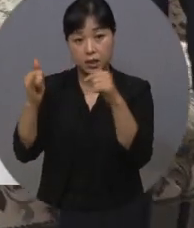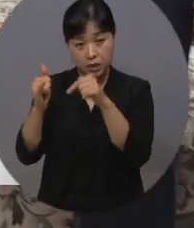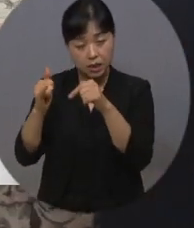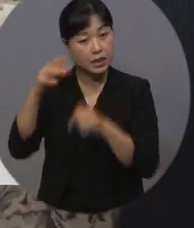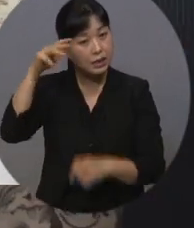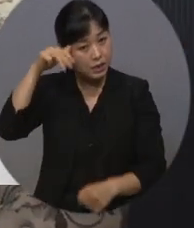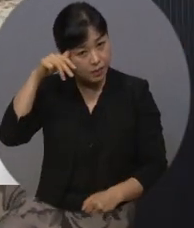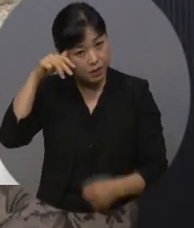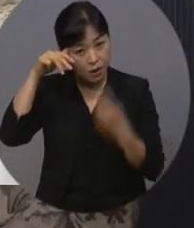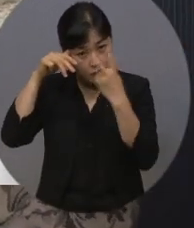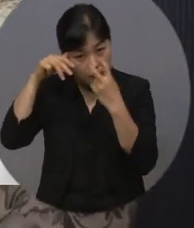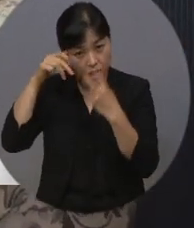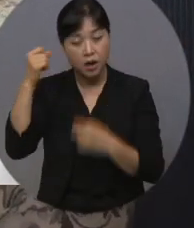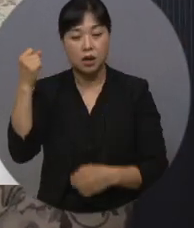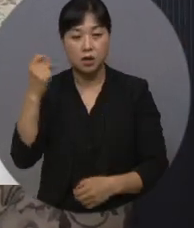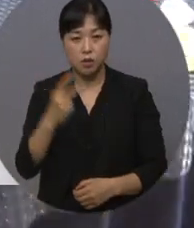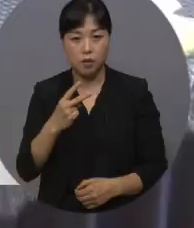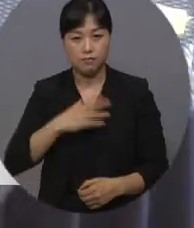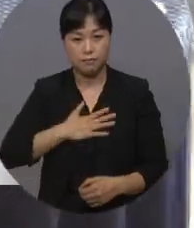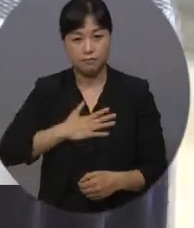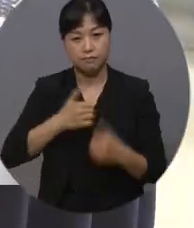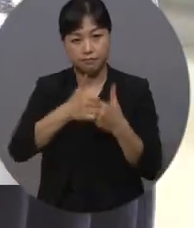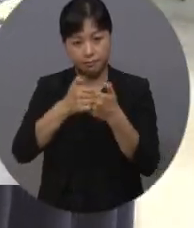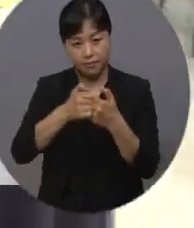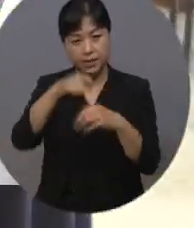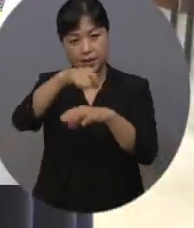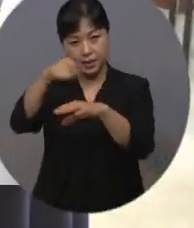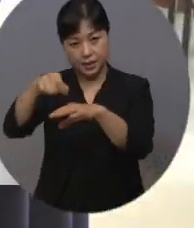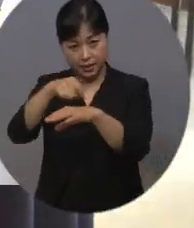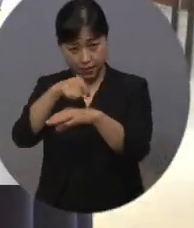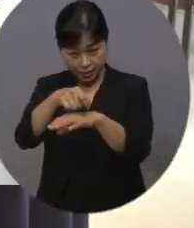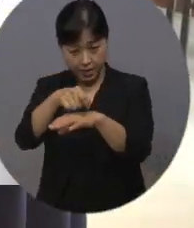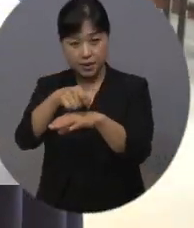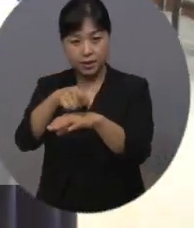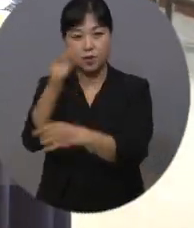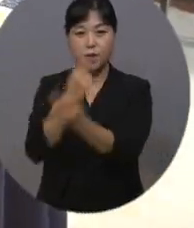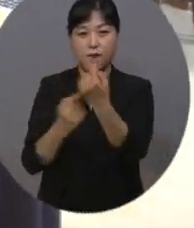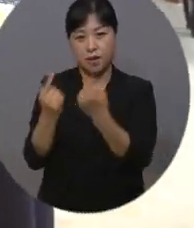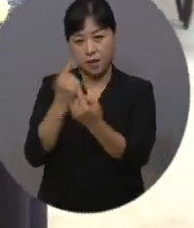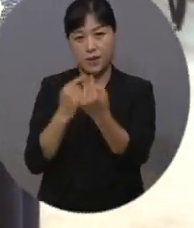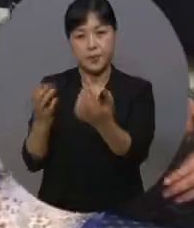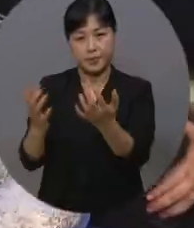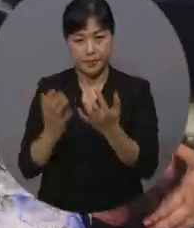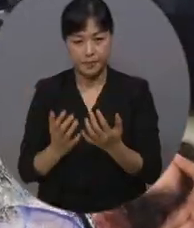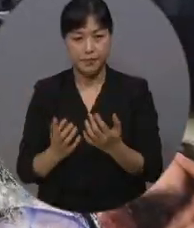치매검진과 심리상담, 침술치료 등 의료 서비스를 받기 위해 모였습니다.